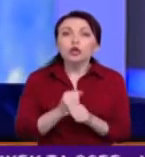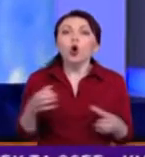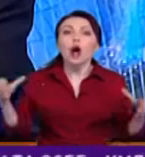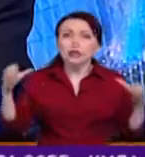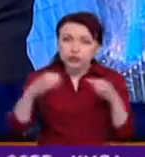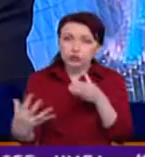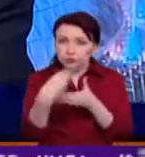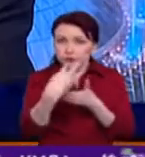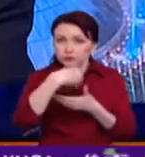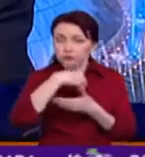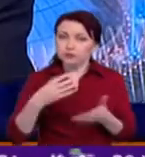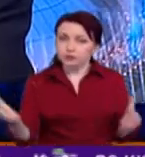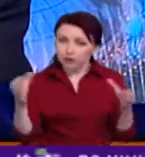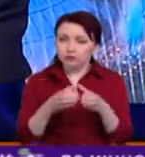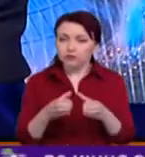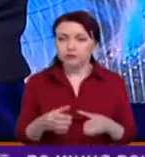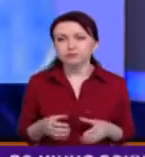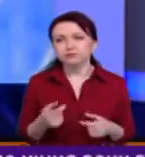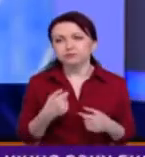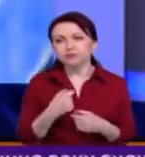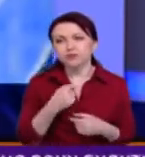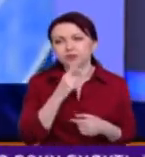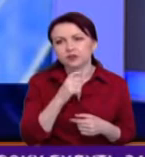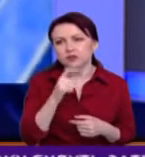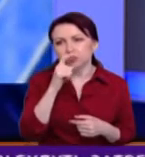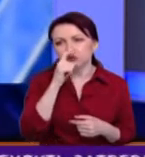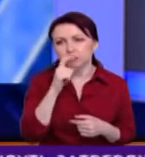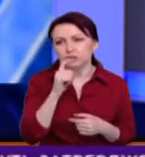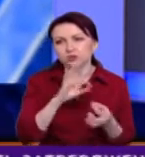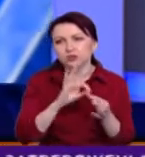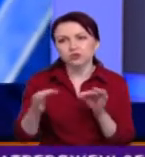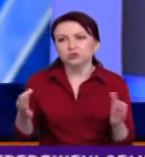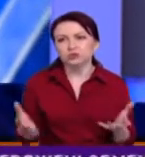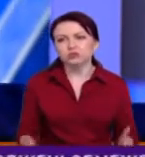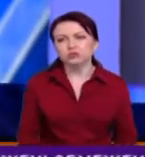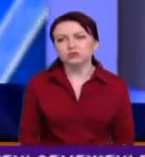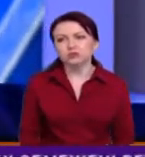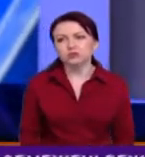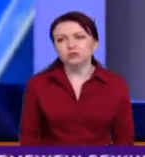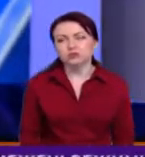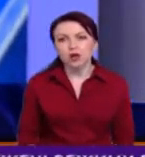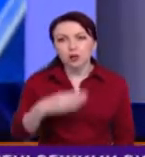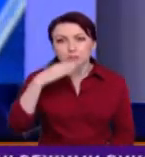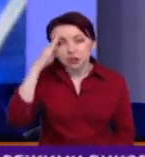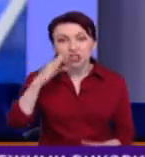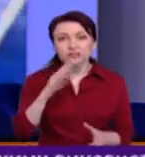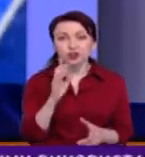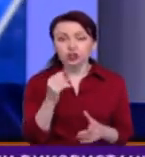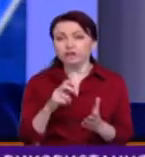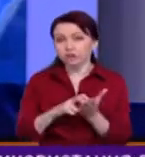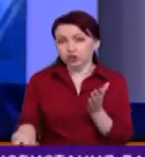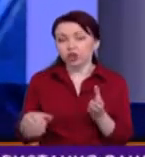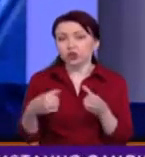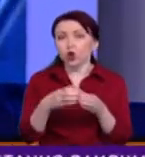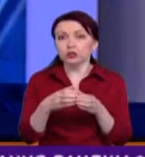Ну, не розумію тезу. Батьківщина вийшла свого часу з